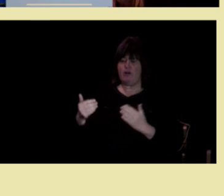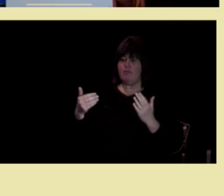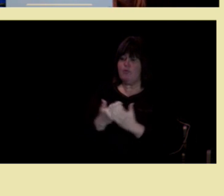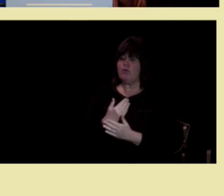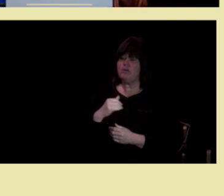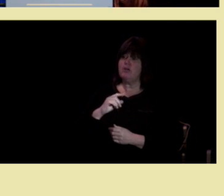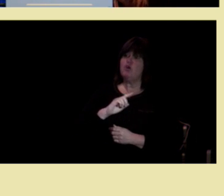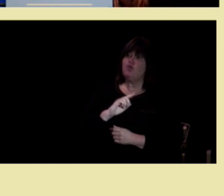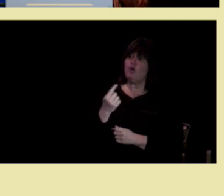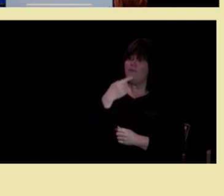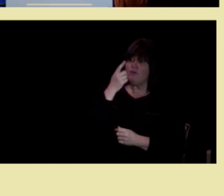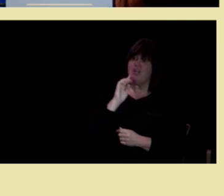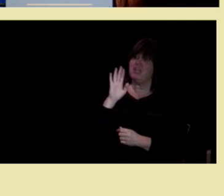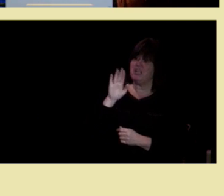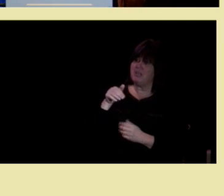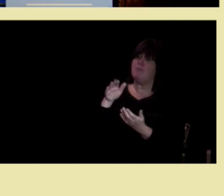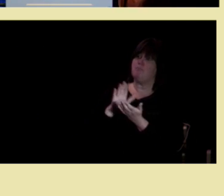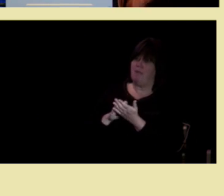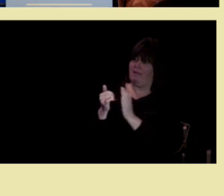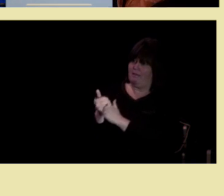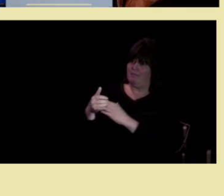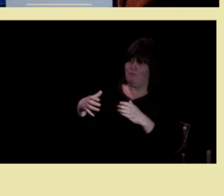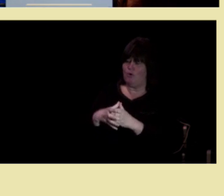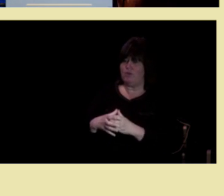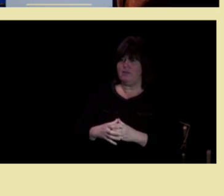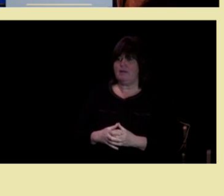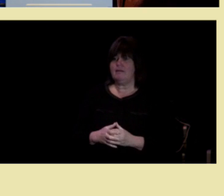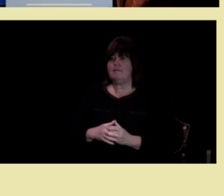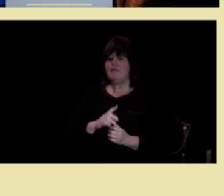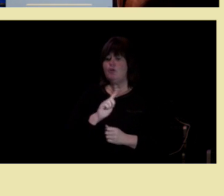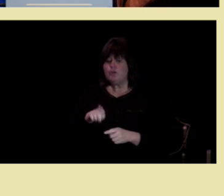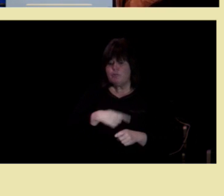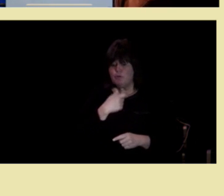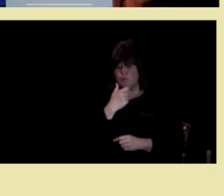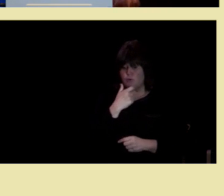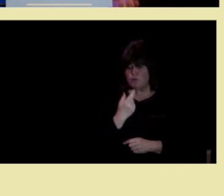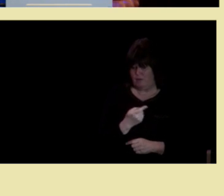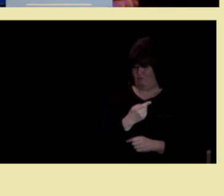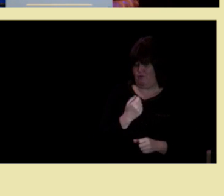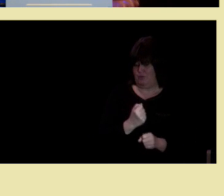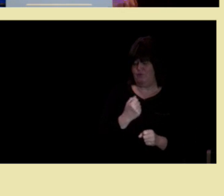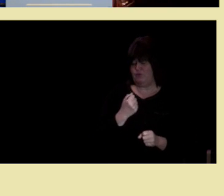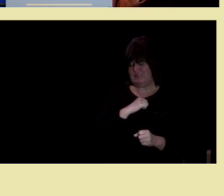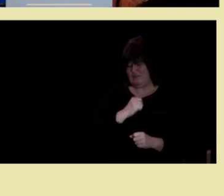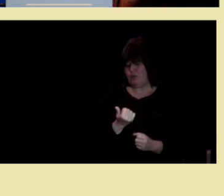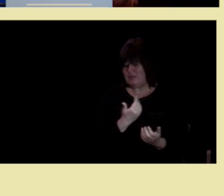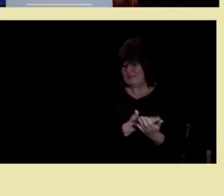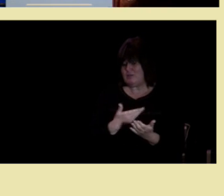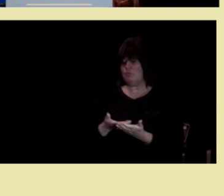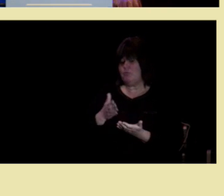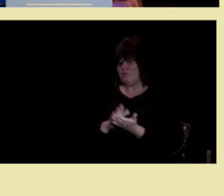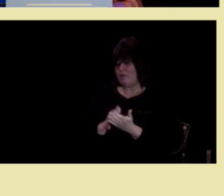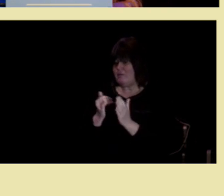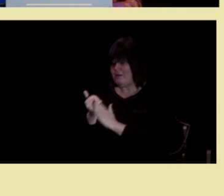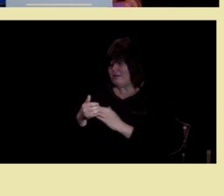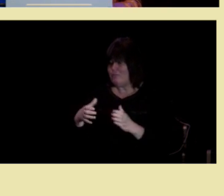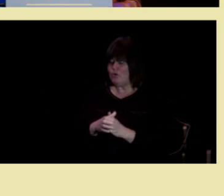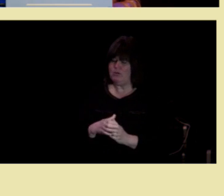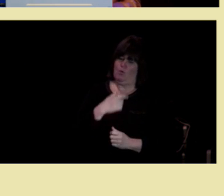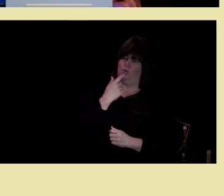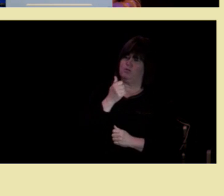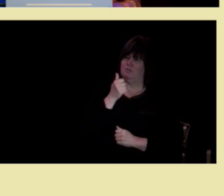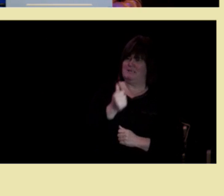stede. Altså når de begynner å bli ungdom, så får de tilbud selvfølgelig om å være i møte, og det velger ungdom litt som det selv